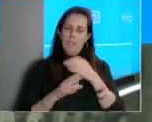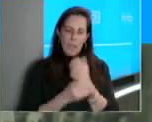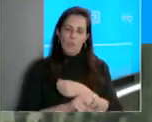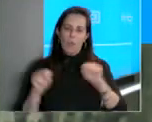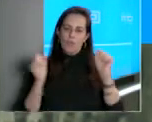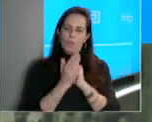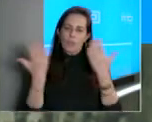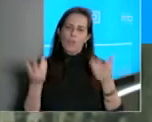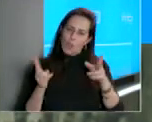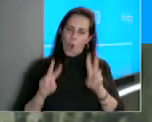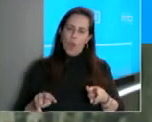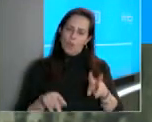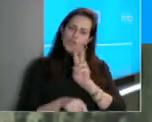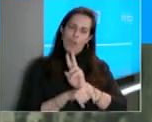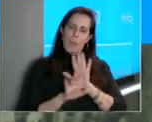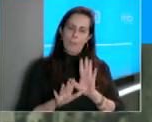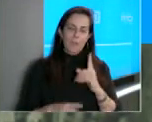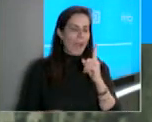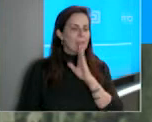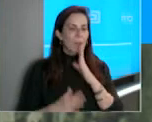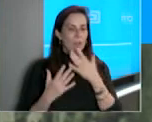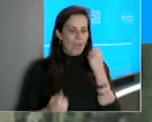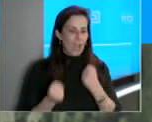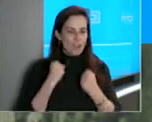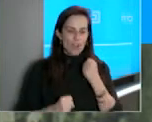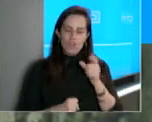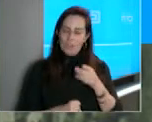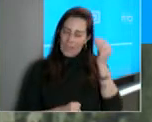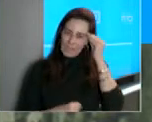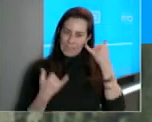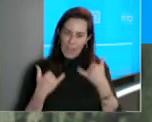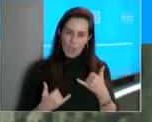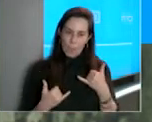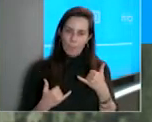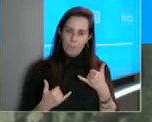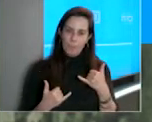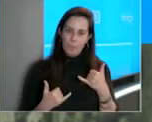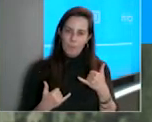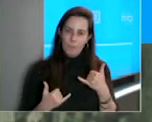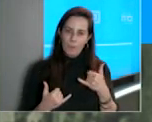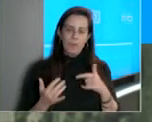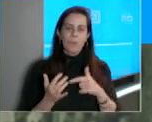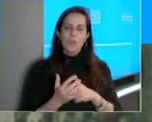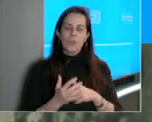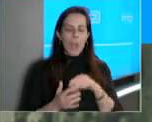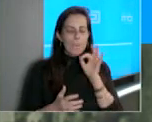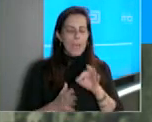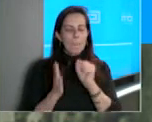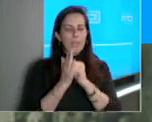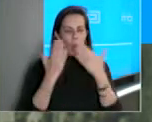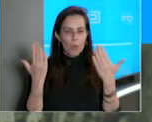הדמוקרטי של העיתונות יכול להישמר. אחת הבעיות הקשות ביותר שצריך להזכיר היום, שהנגיסה הזאת